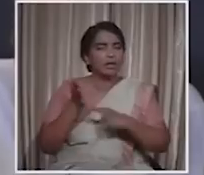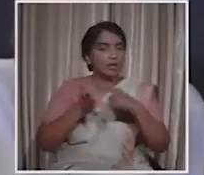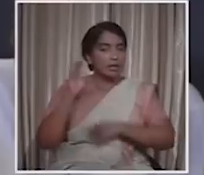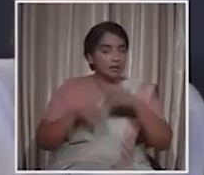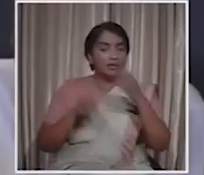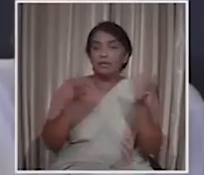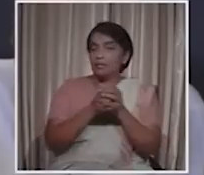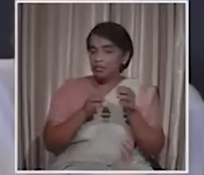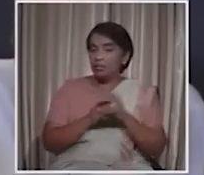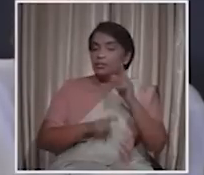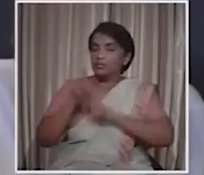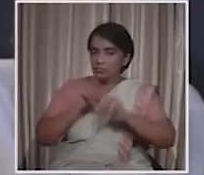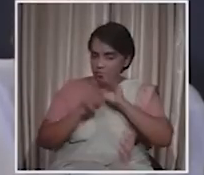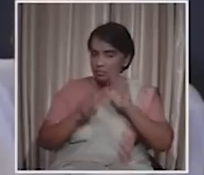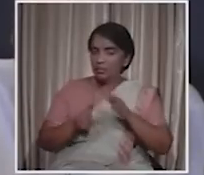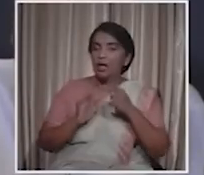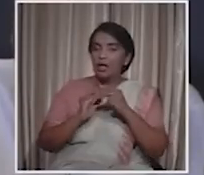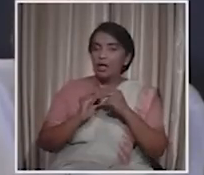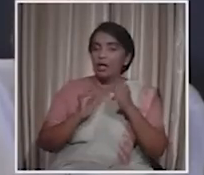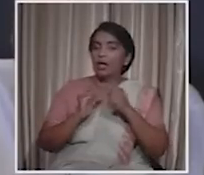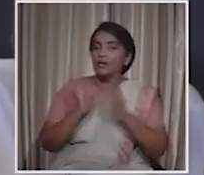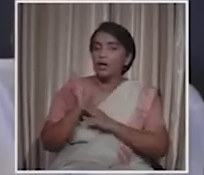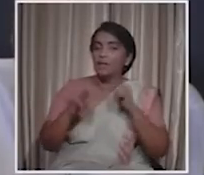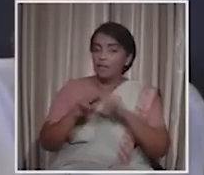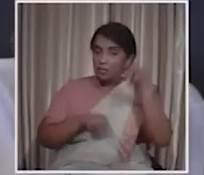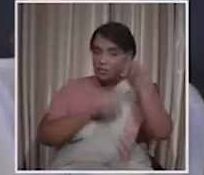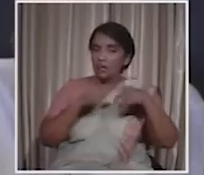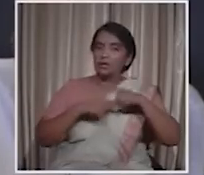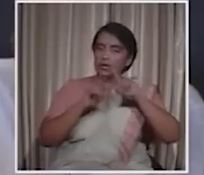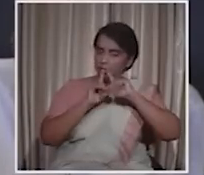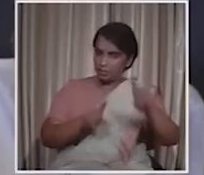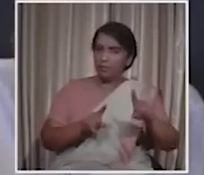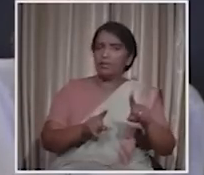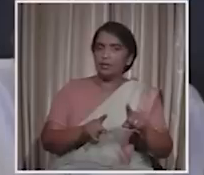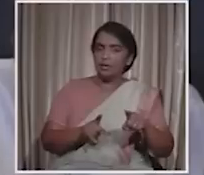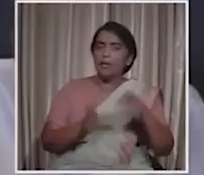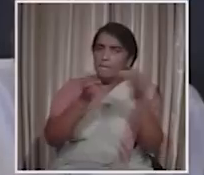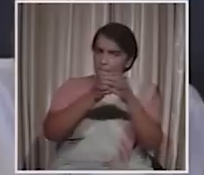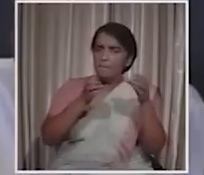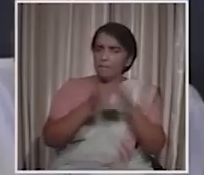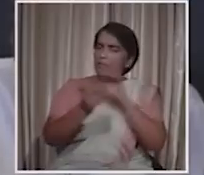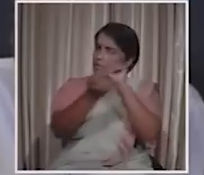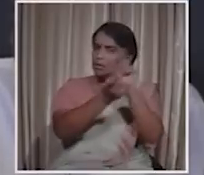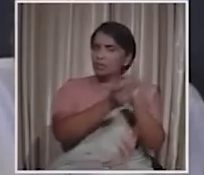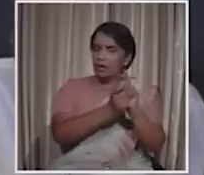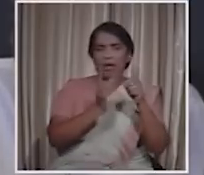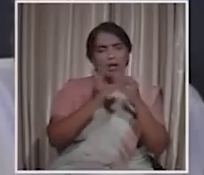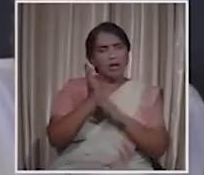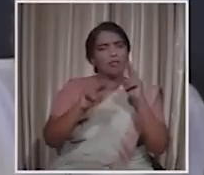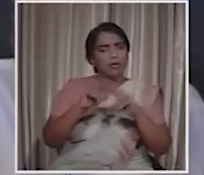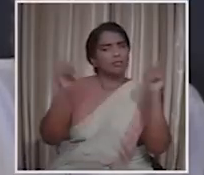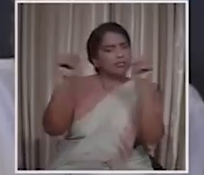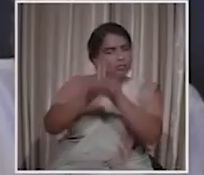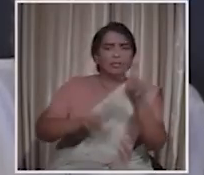සමග සාකච්ඡා කරන ලෙස මම IMF නියෝජිතයන්ගෙන් ඉල්ලා සිටියා. ඉතින් මේ හැම පක්ෂයටම ගිහින් IMF